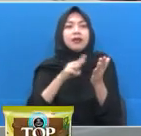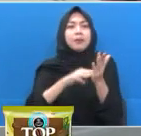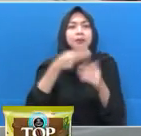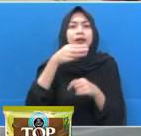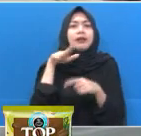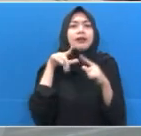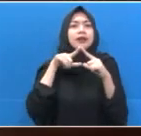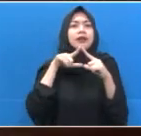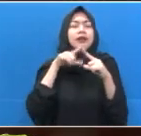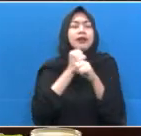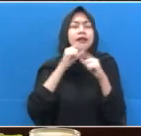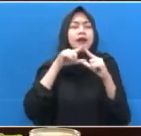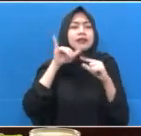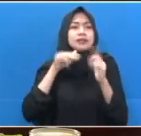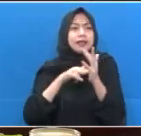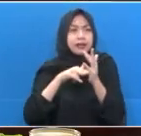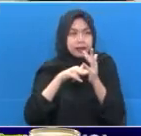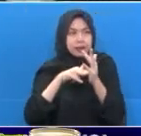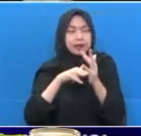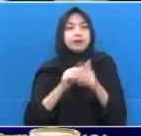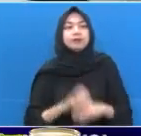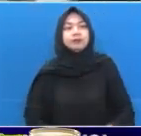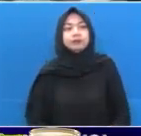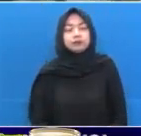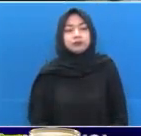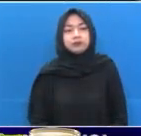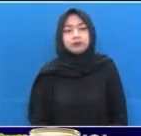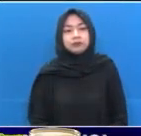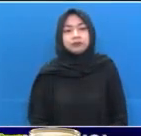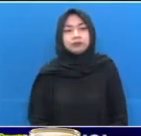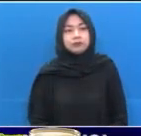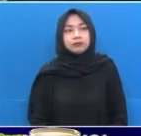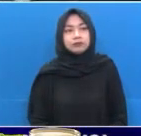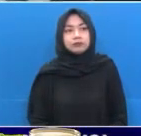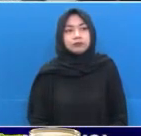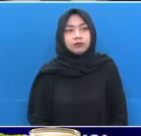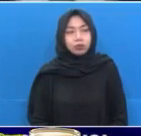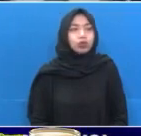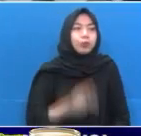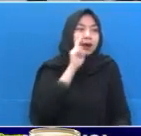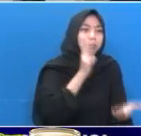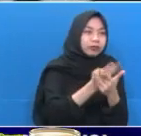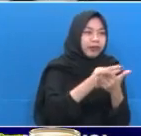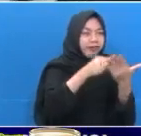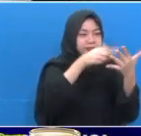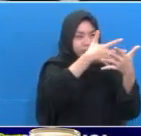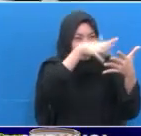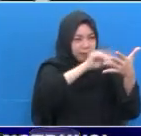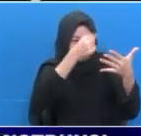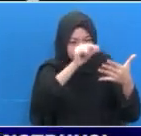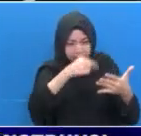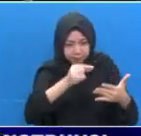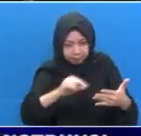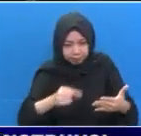Ferdi sambo dan 4 tersangka lainnya penyidik dan Jaksa pun langsung mengecek kelengkapan barang bukti selanjutnya